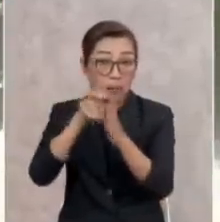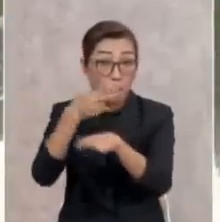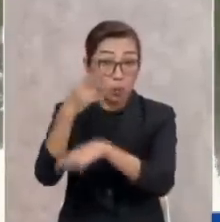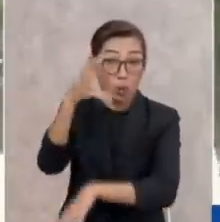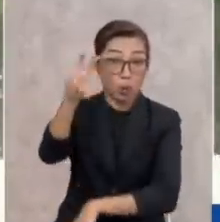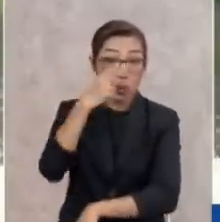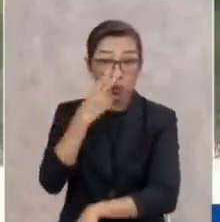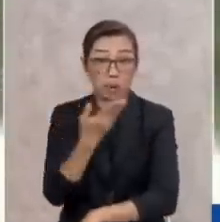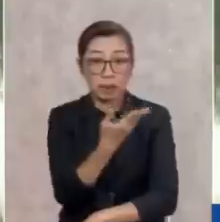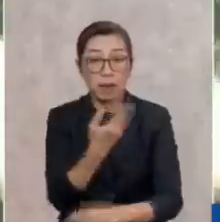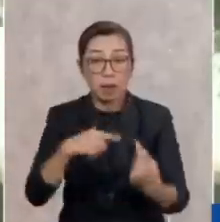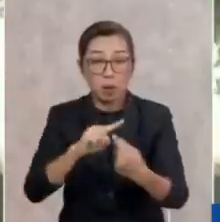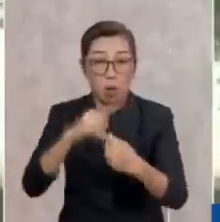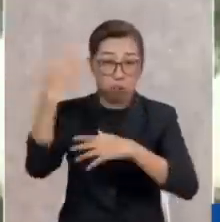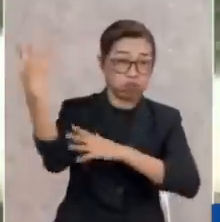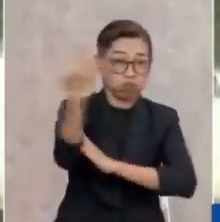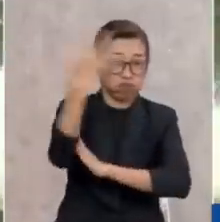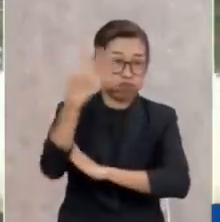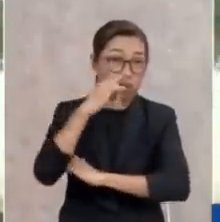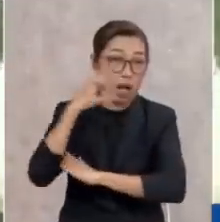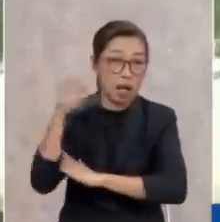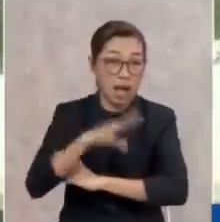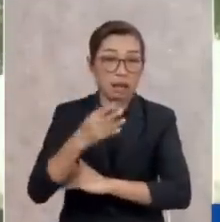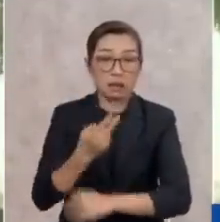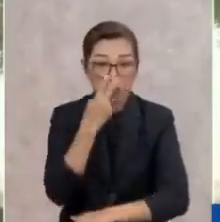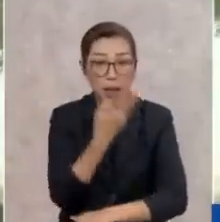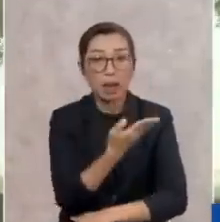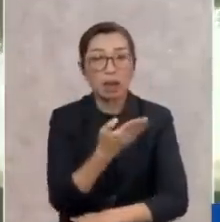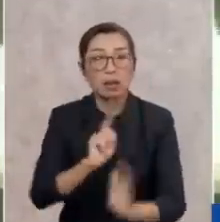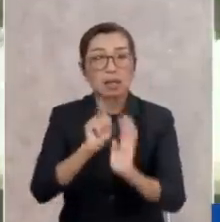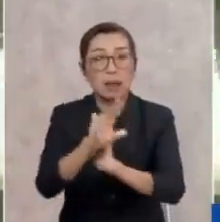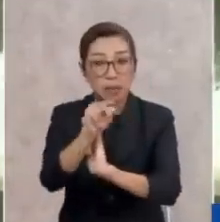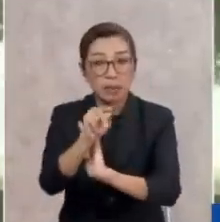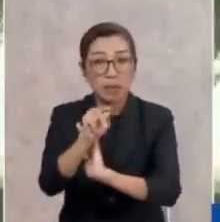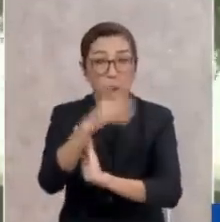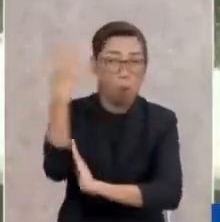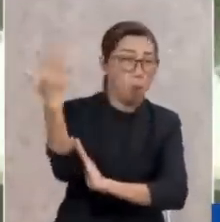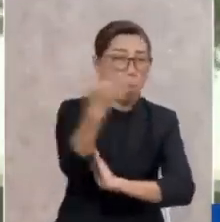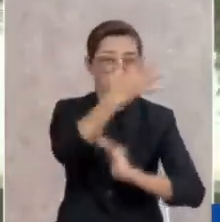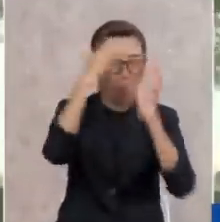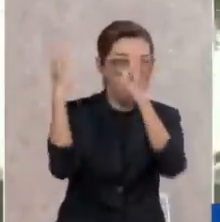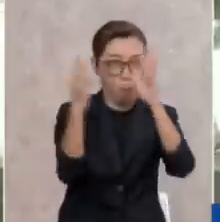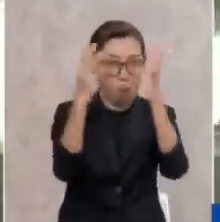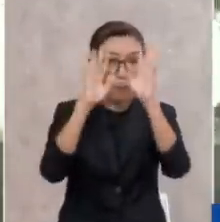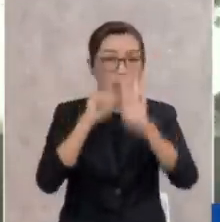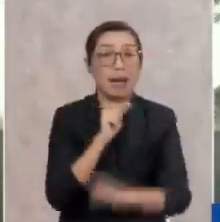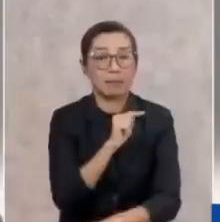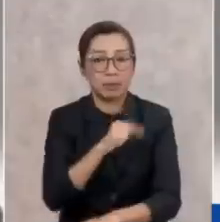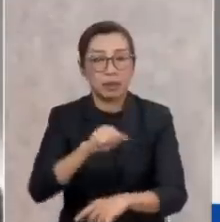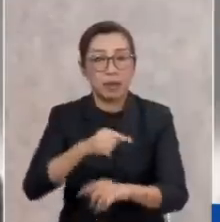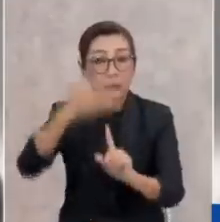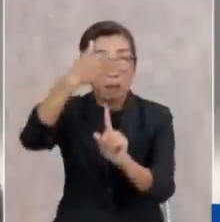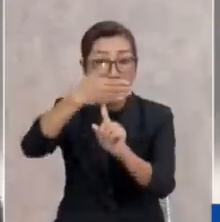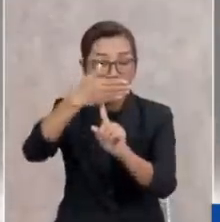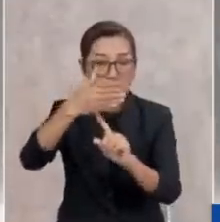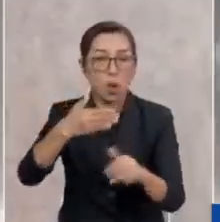กันหน่อยนะคะพายุกระหน่ำอย่างแรงเลยค่ะ30นาทีที่เป็นอยู่แบบนี้นะคะทำให้ป้ายโฆษณาล้มทับค